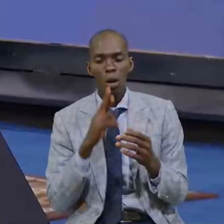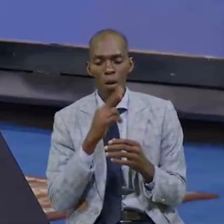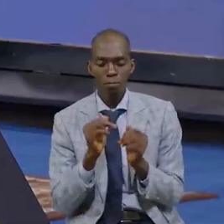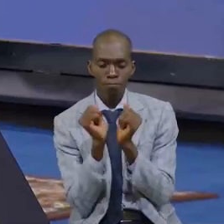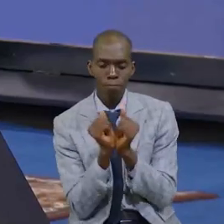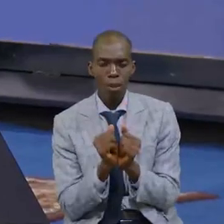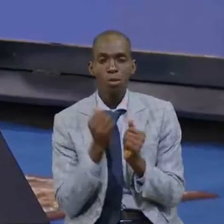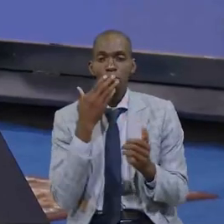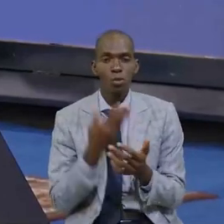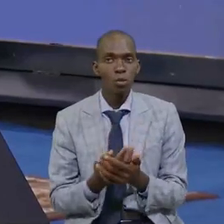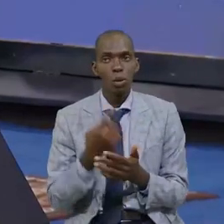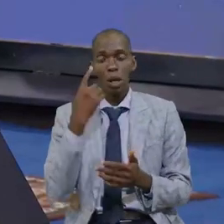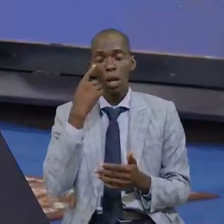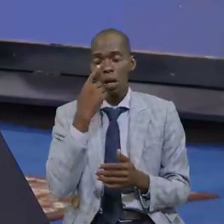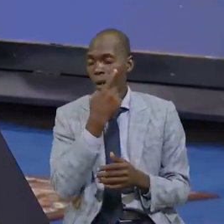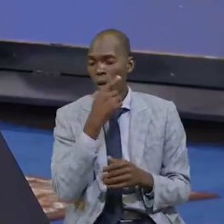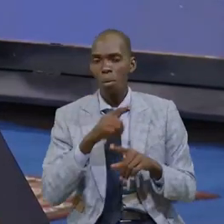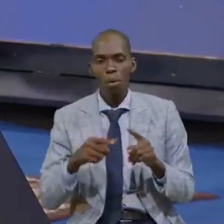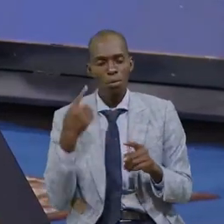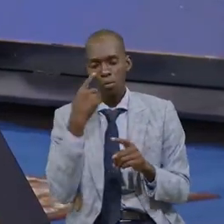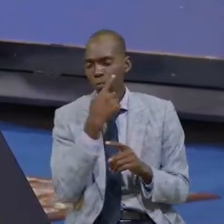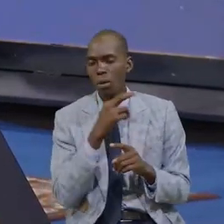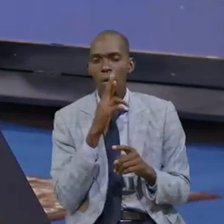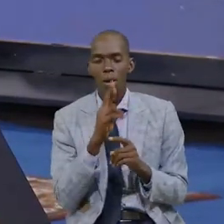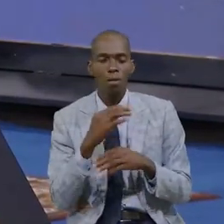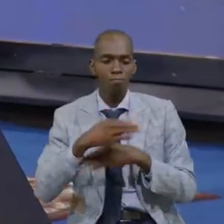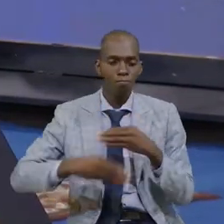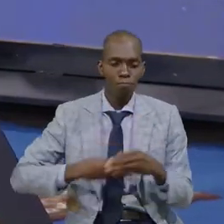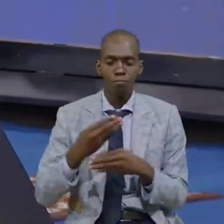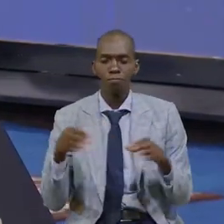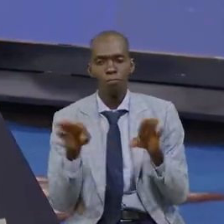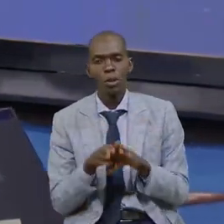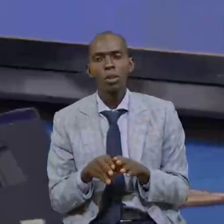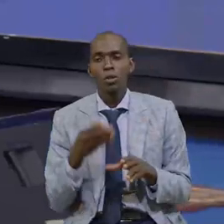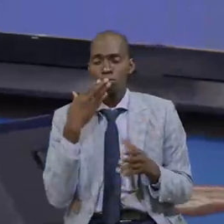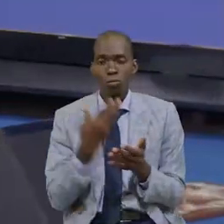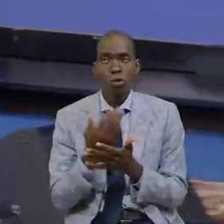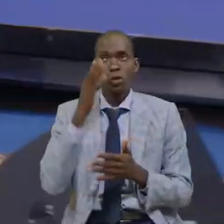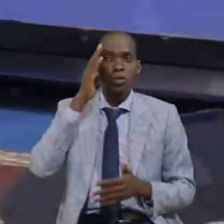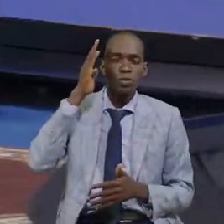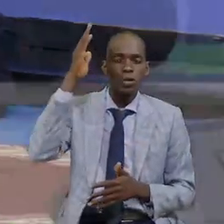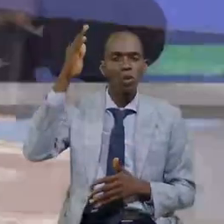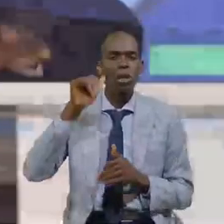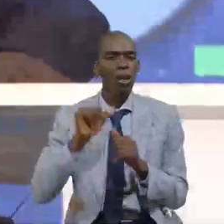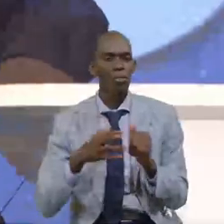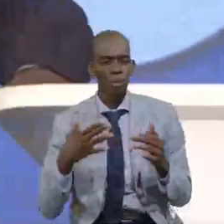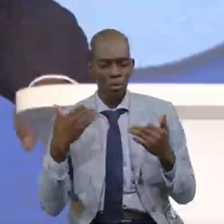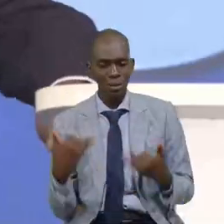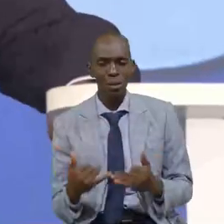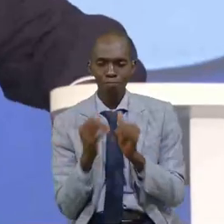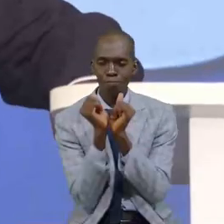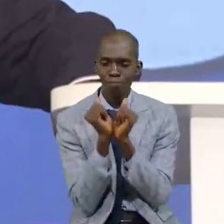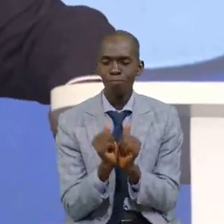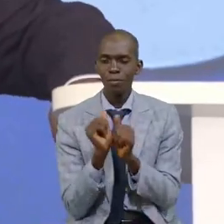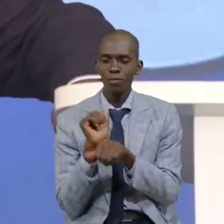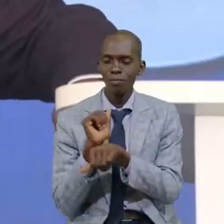c'est lié. Des bons yeux, mais c'est lié. De mon bon cerveau, mais c'est lié. Une bonne vision, mais tout est lié. Une bonne destination, mais tout est lié. Il